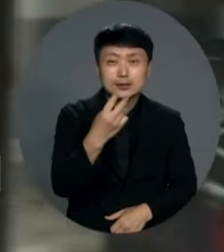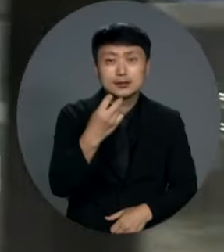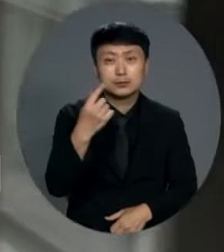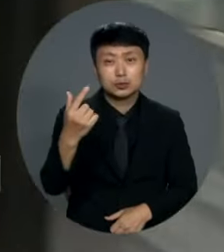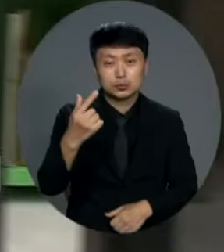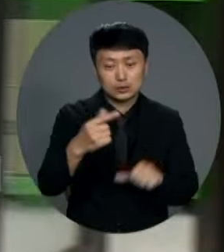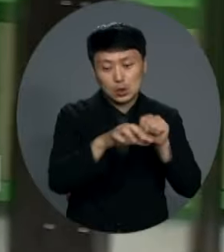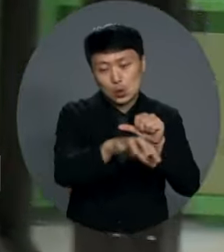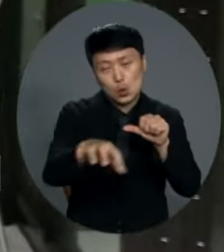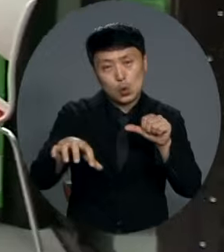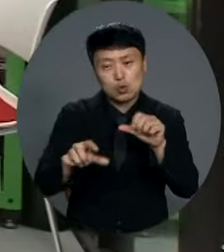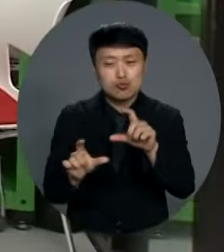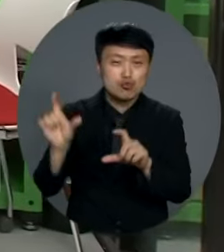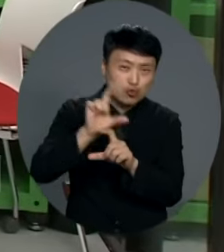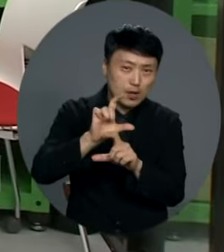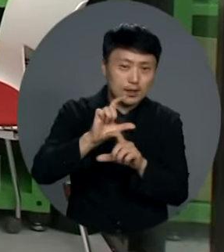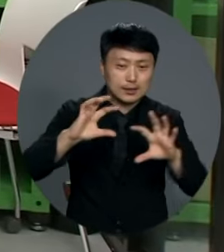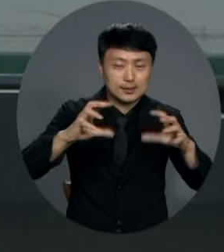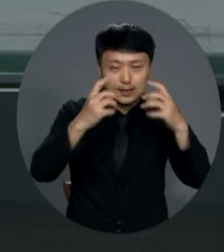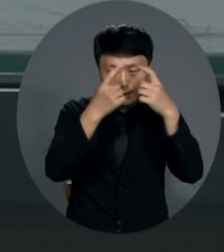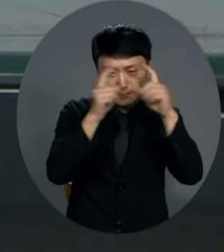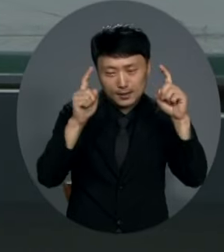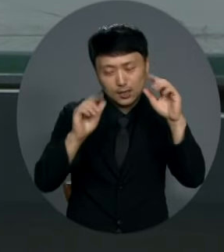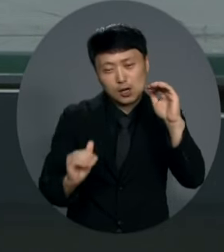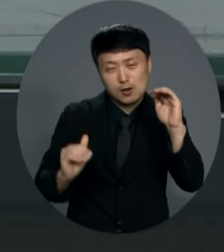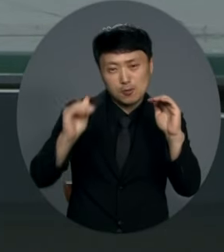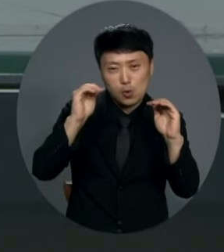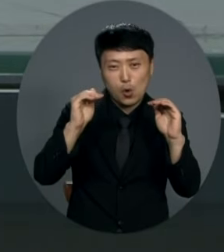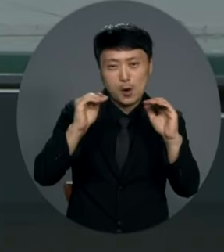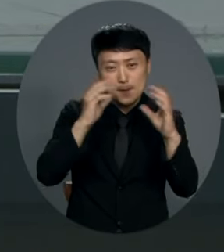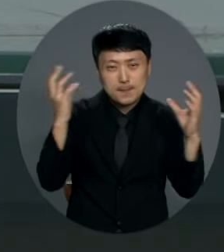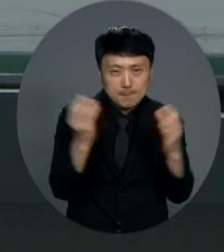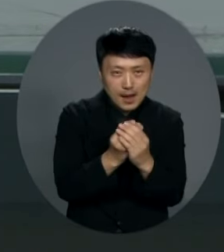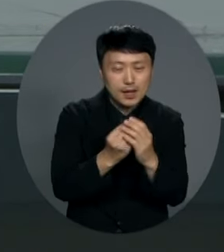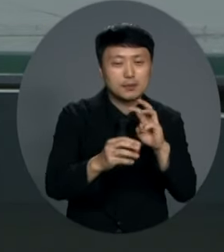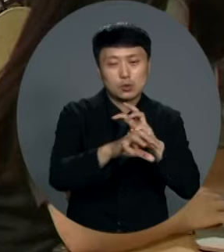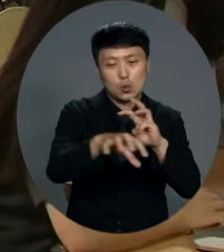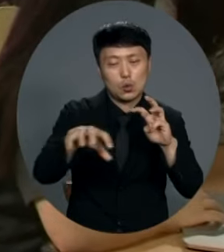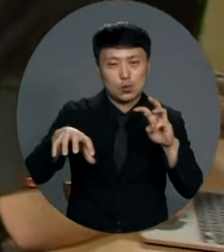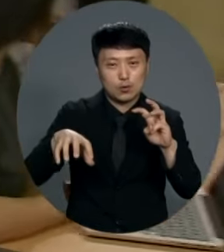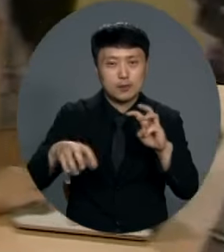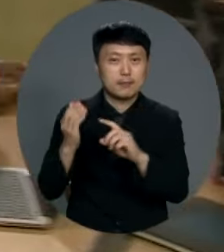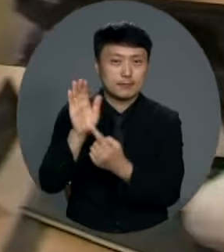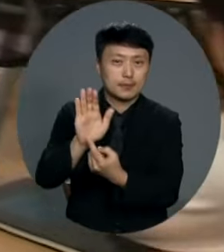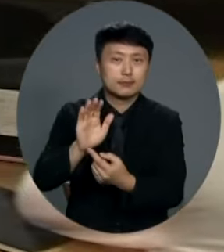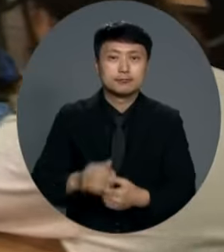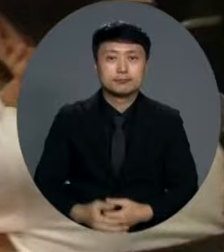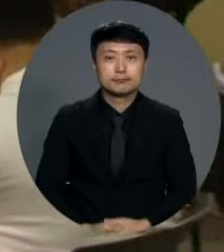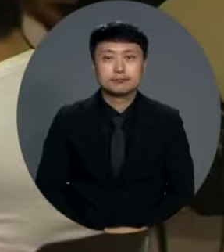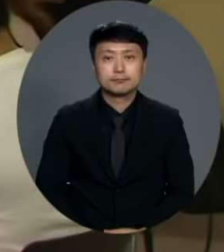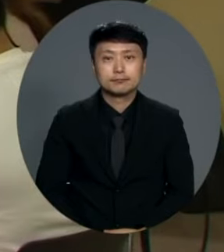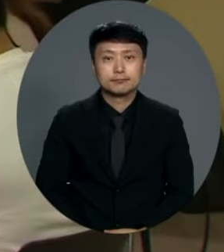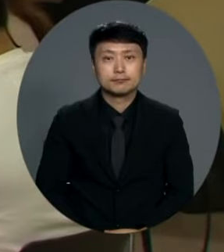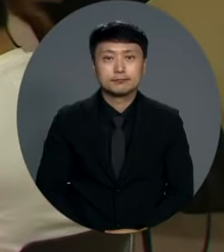5곳 안팎의 대학을 추가로 선정해 글로컬 대학 30 사업을 완료할 예정입니다. MBC 뉴스 장성훈입니다.